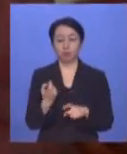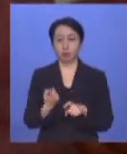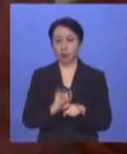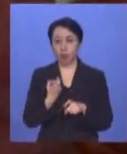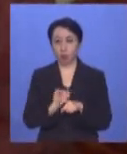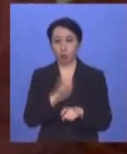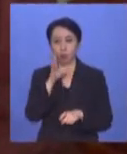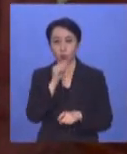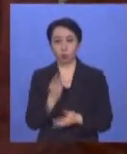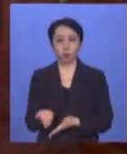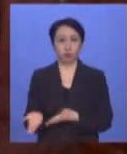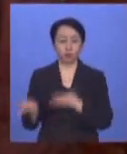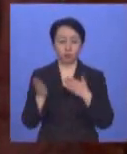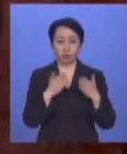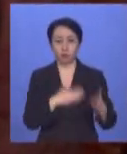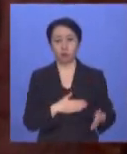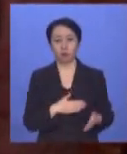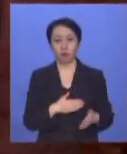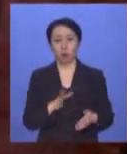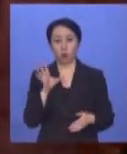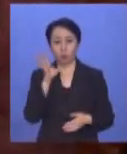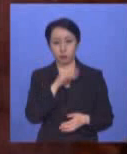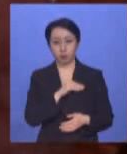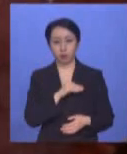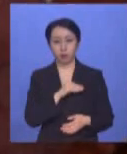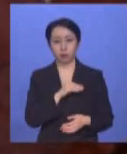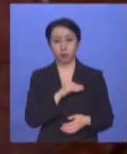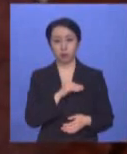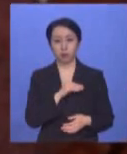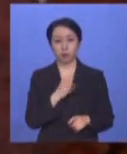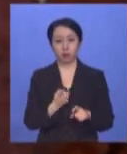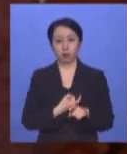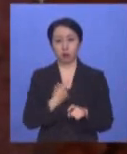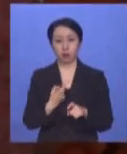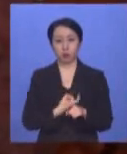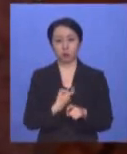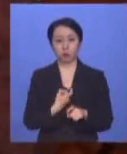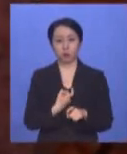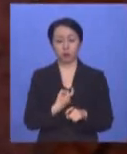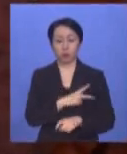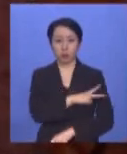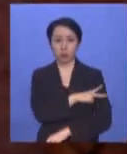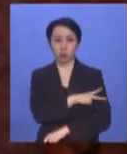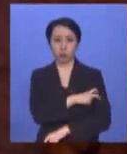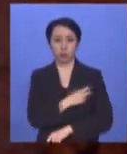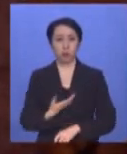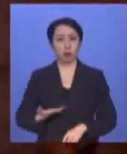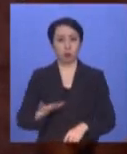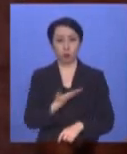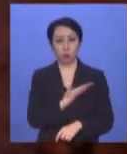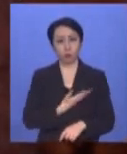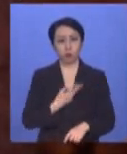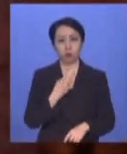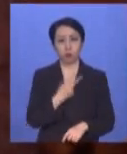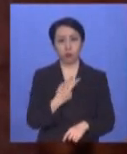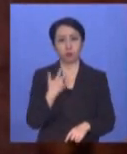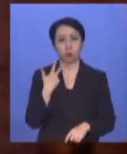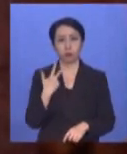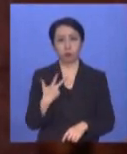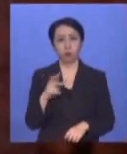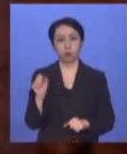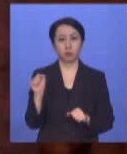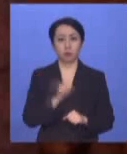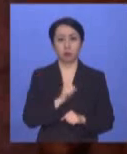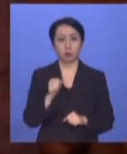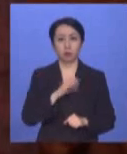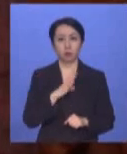вытащить. Правда, уже в воде вытаскивали, но успели вытащить картошку. Дежурили они у нас тут по двое, трое машин стояло.